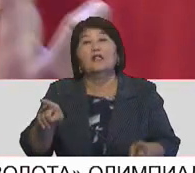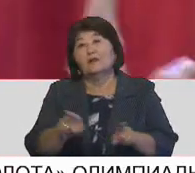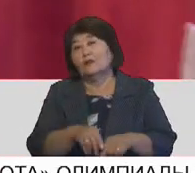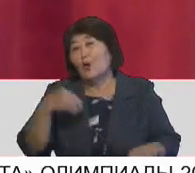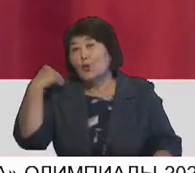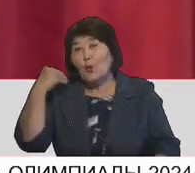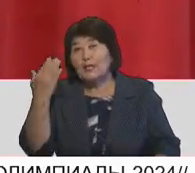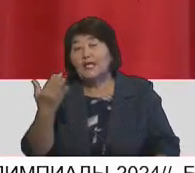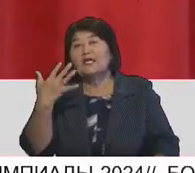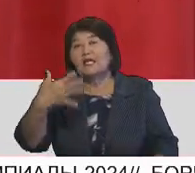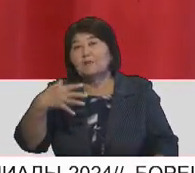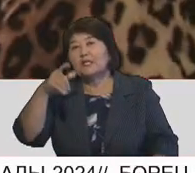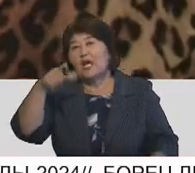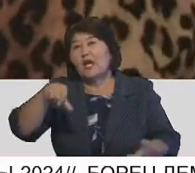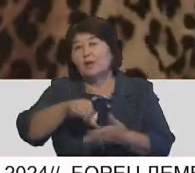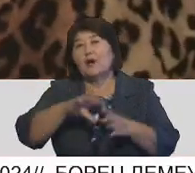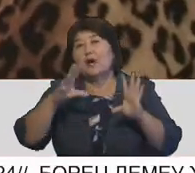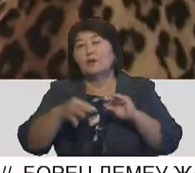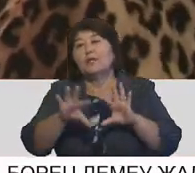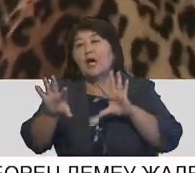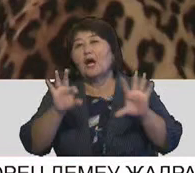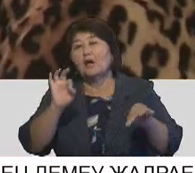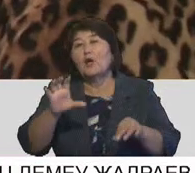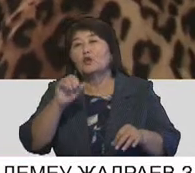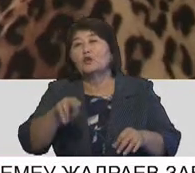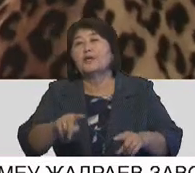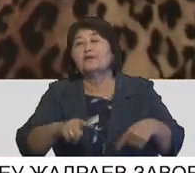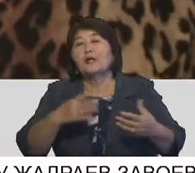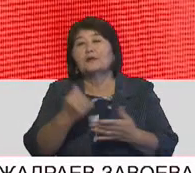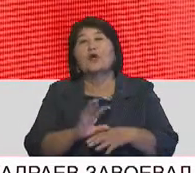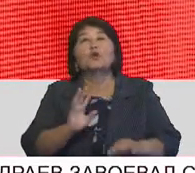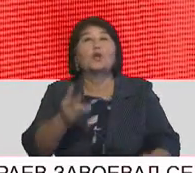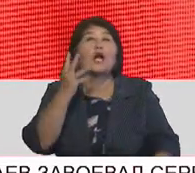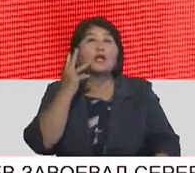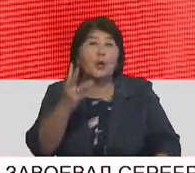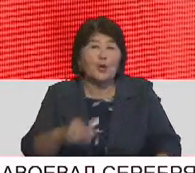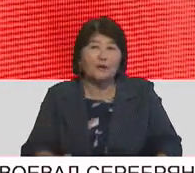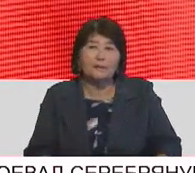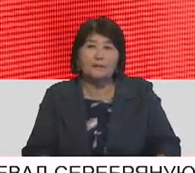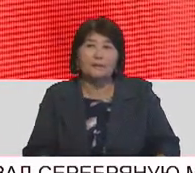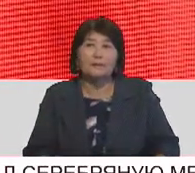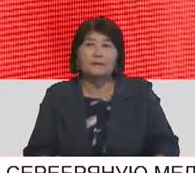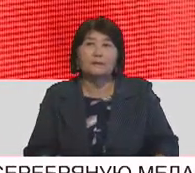Туркестана. Из 50 конкурсантов по итогам отбора в суперфинал прошли лишь трое.